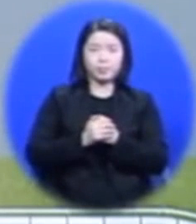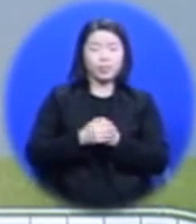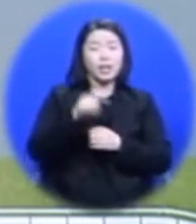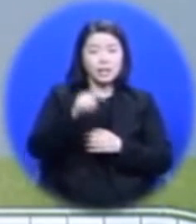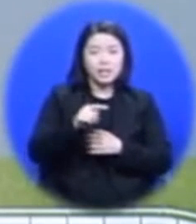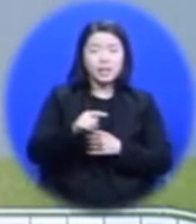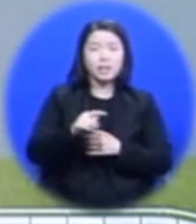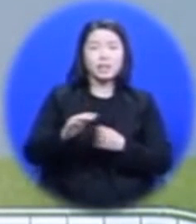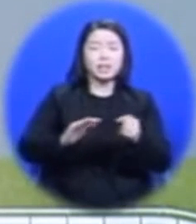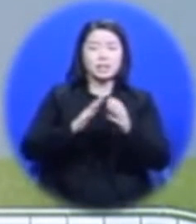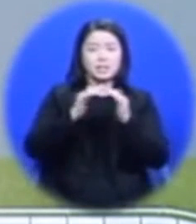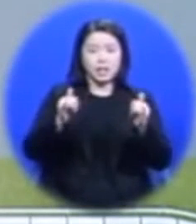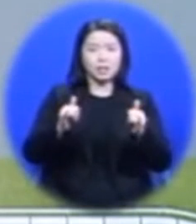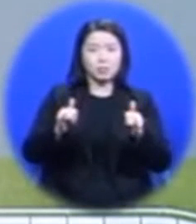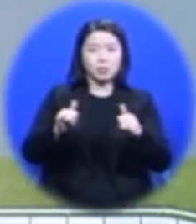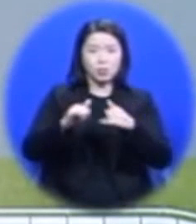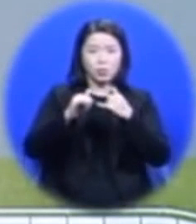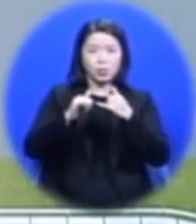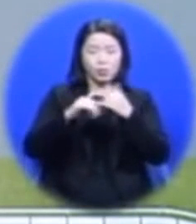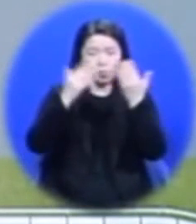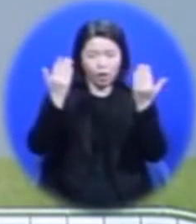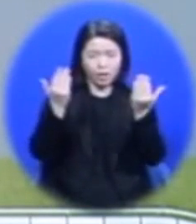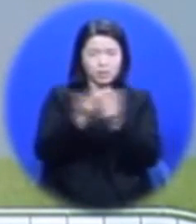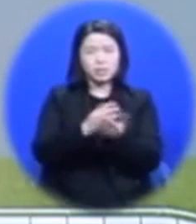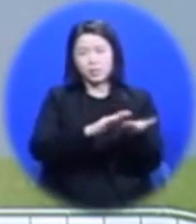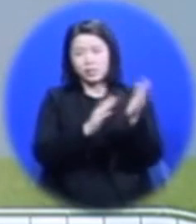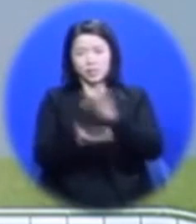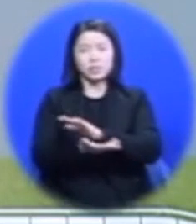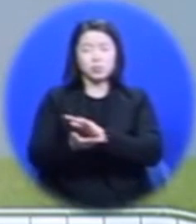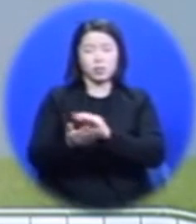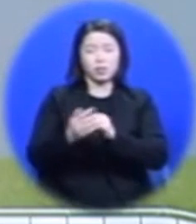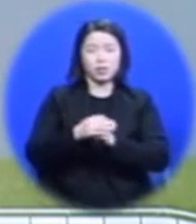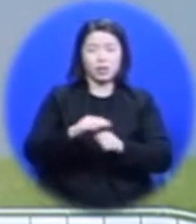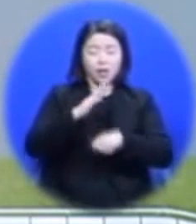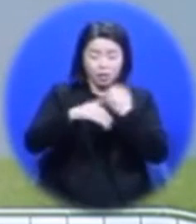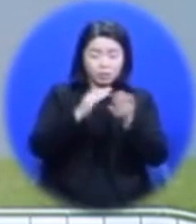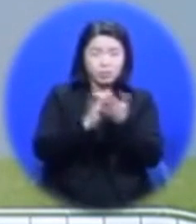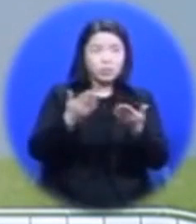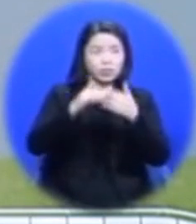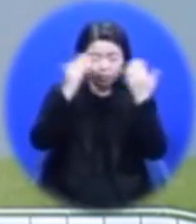이게 사람을 그냥 완전히 뒤집어 놓은 거예요. 성경이 다 사실이에요.